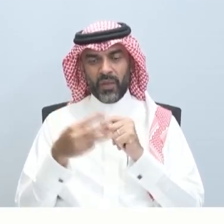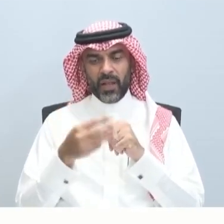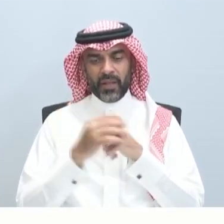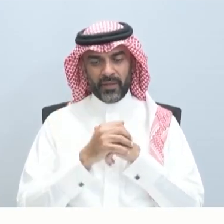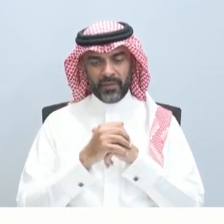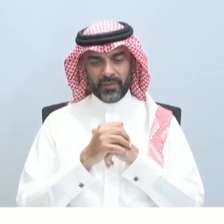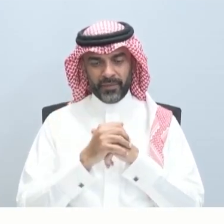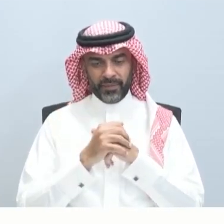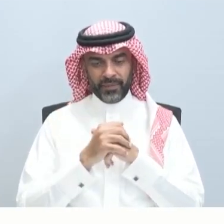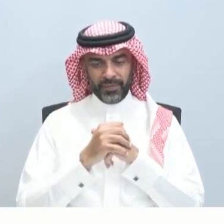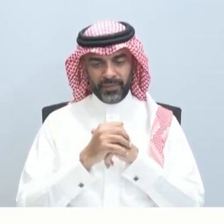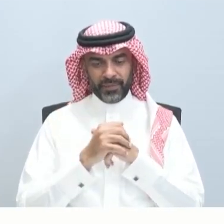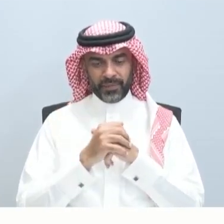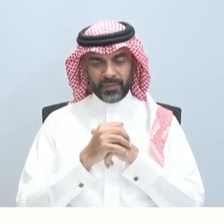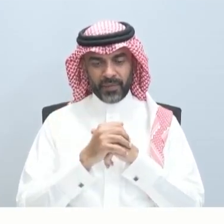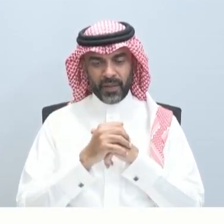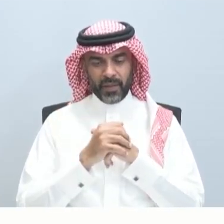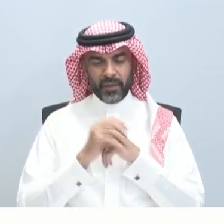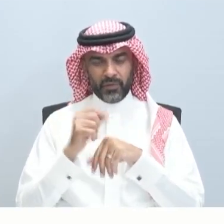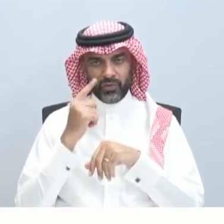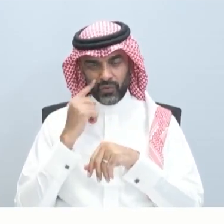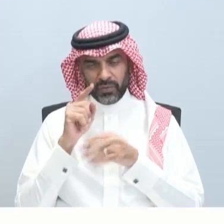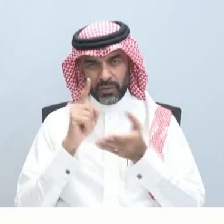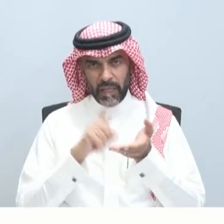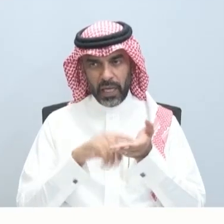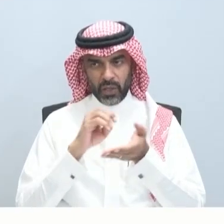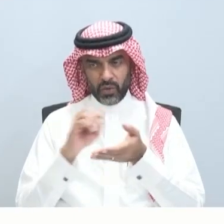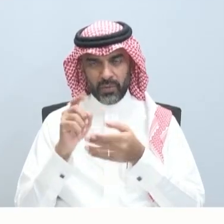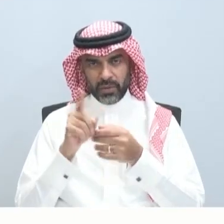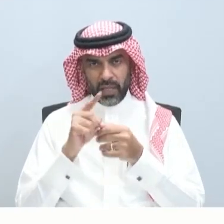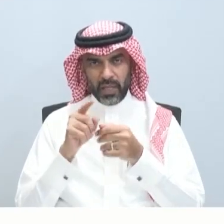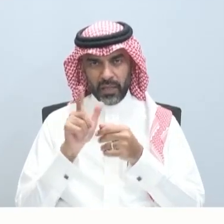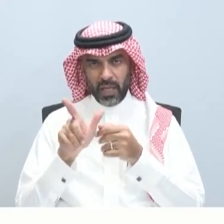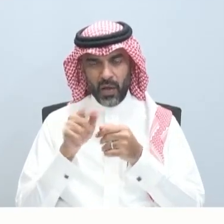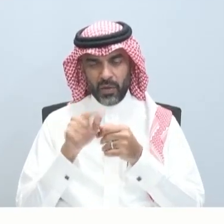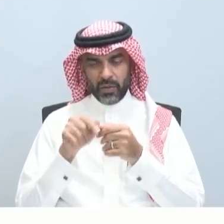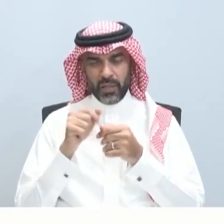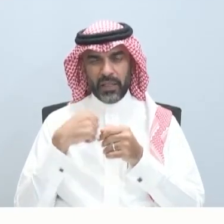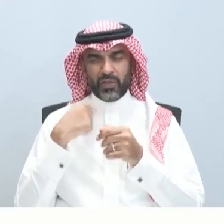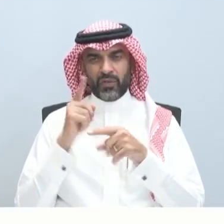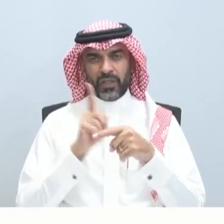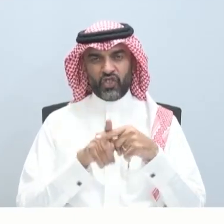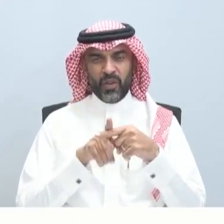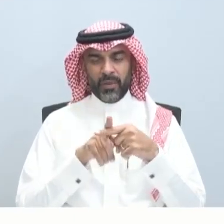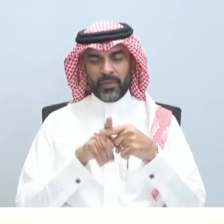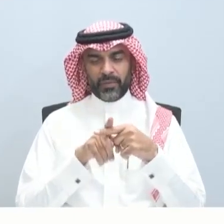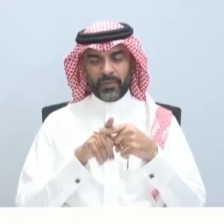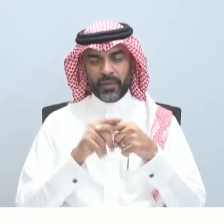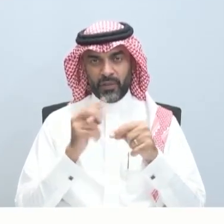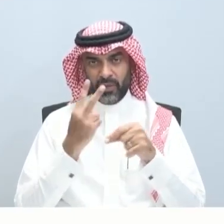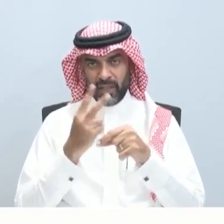جزءا من مئه الان نتحقق من الاجابه ابنائي بنات سنستعملها الجمع فنقوم بجمع